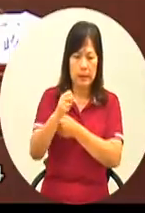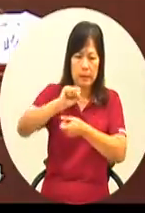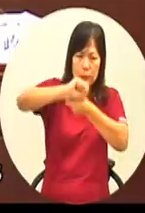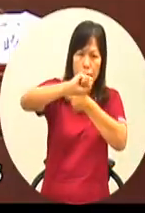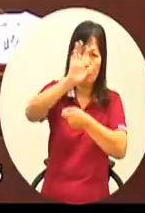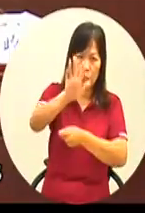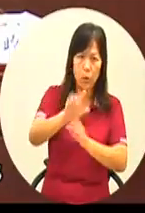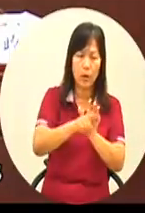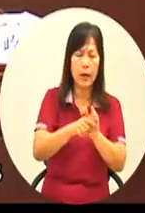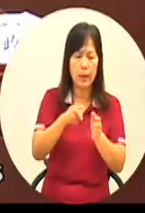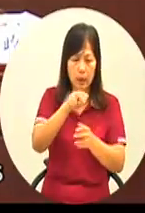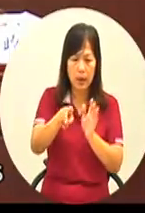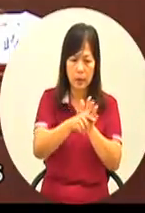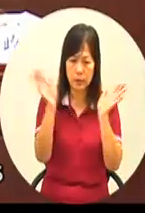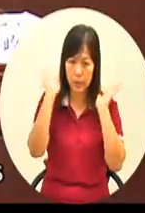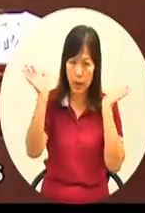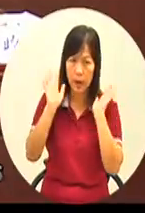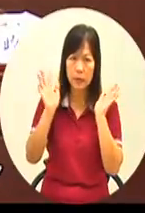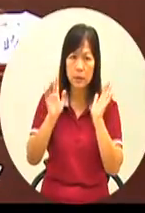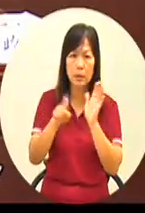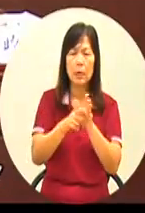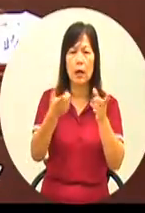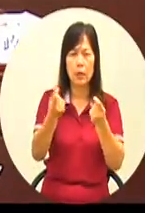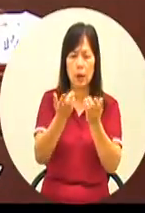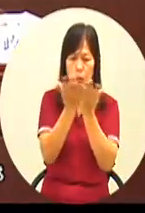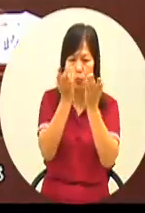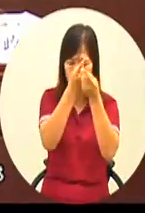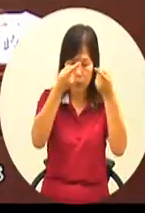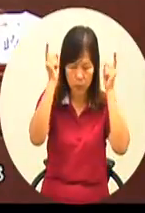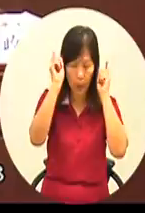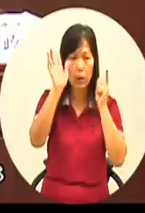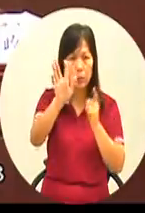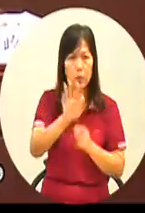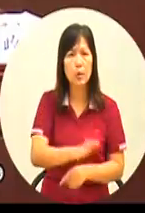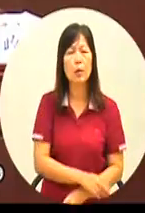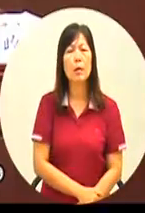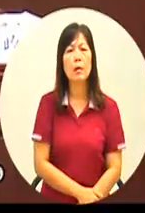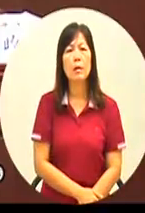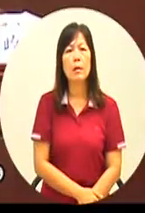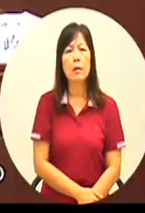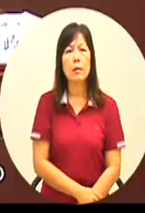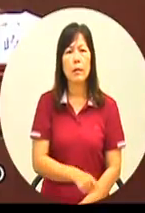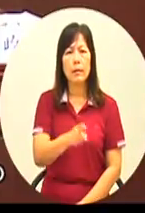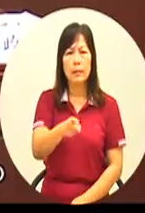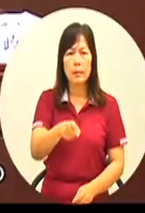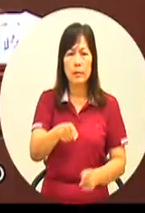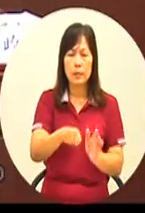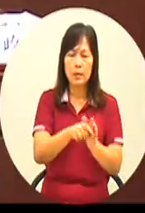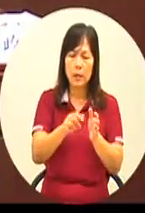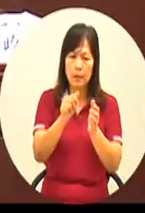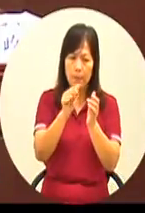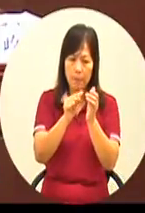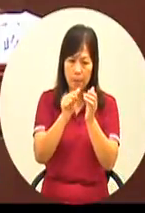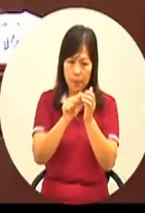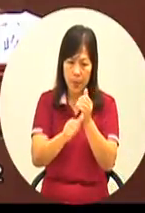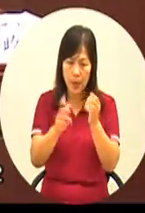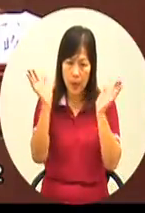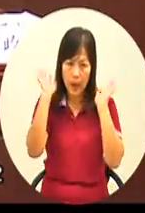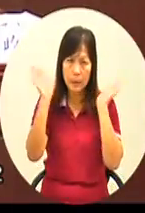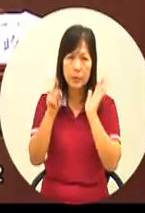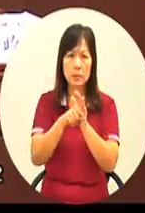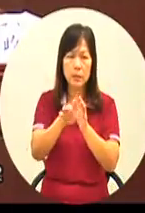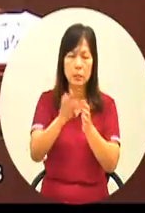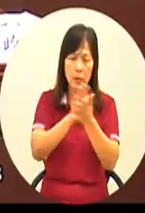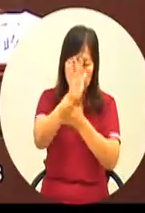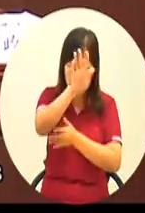到他们的二代带这些孩子都已经上大学了。那我们觉得说这些新住民的二代，其实我们的二代其实是